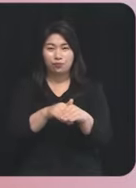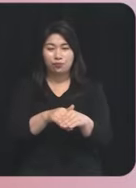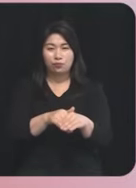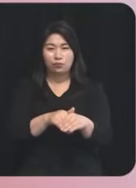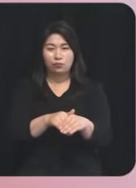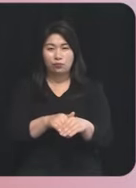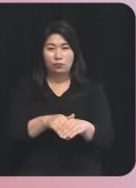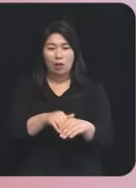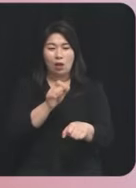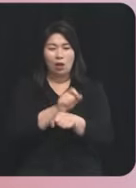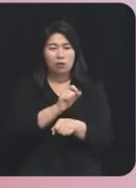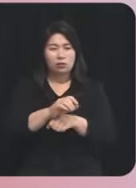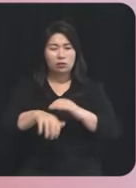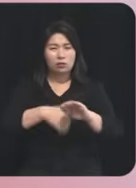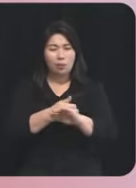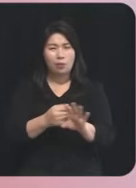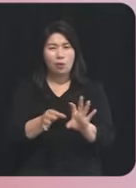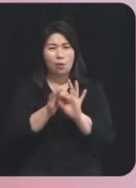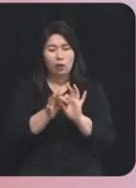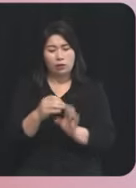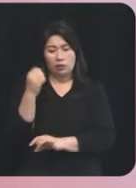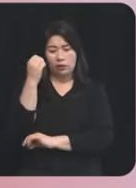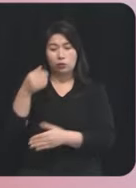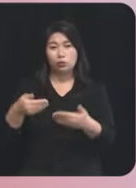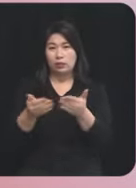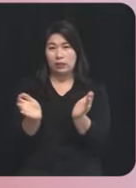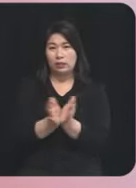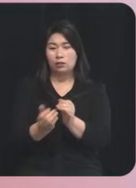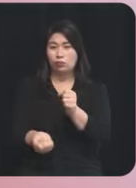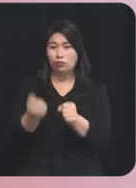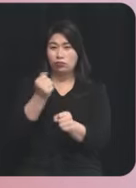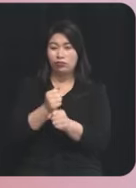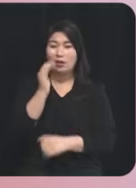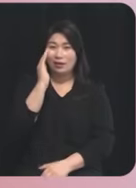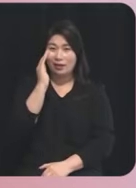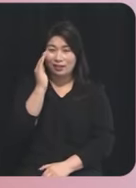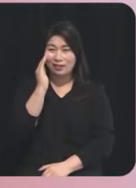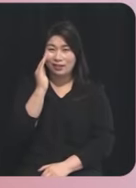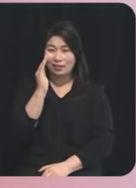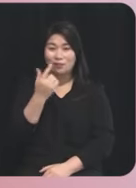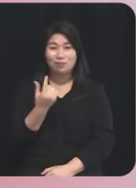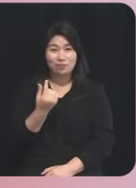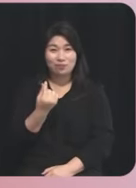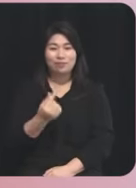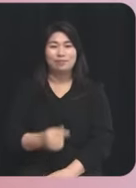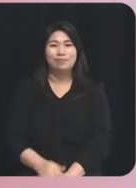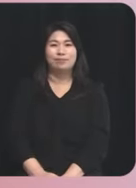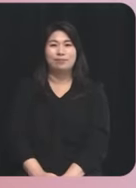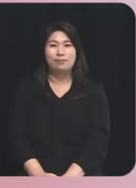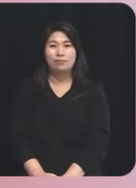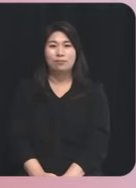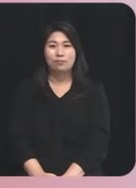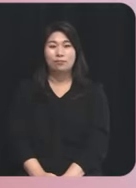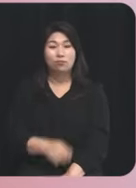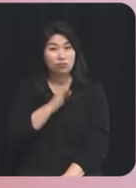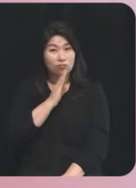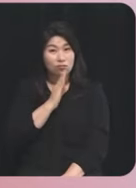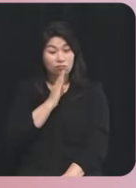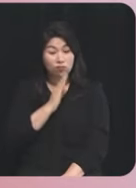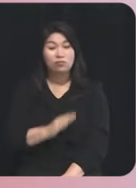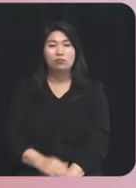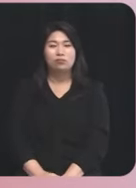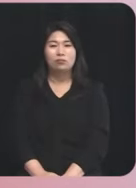행정체제 개편과 관련해서 기초자치단체 부활을 말씀하고 계시지 않습니까? 맞습니까? 네,